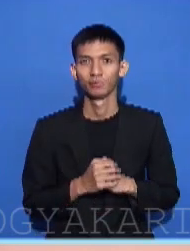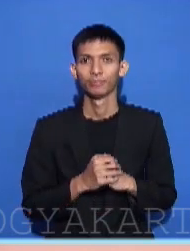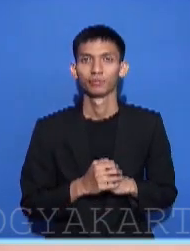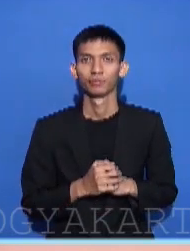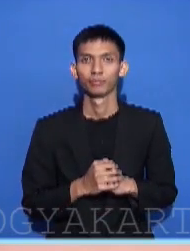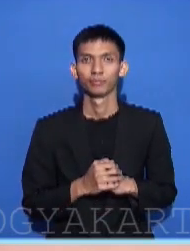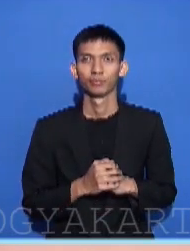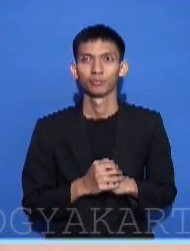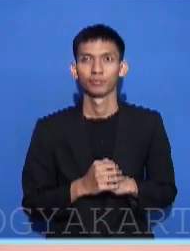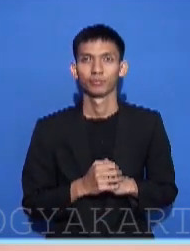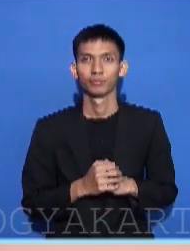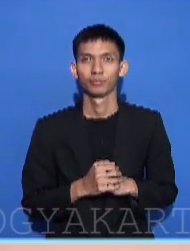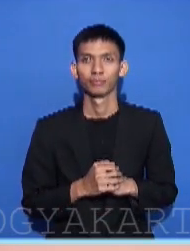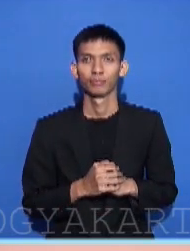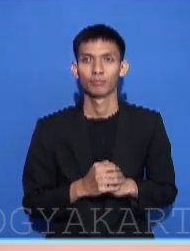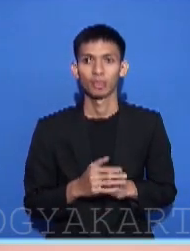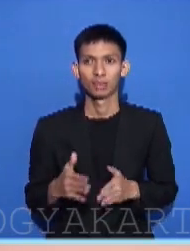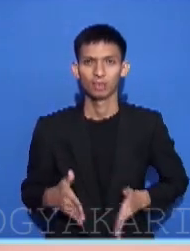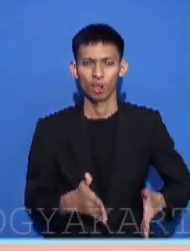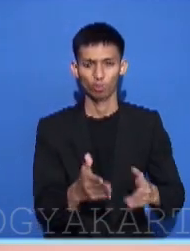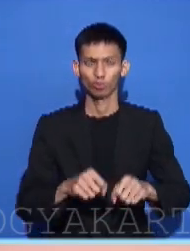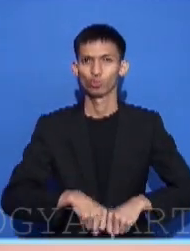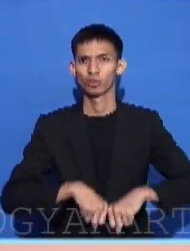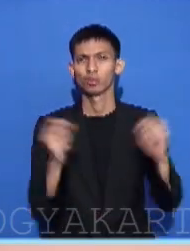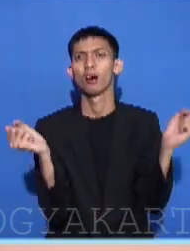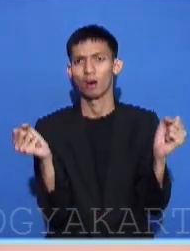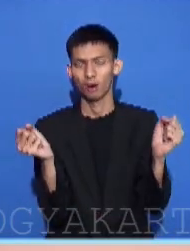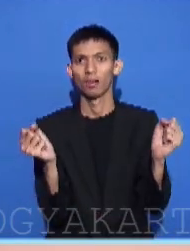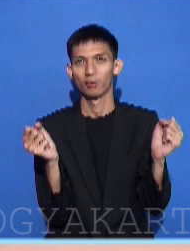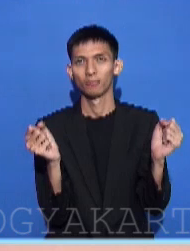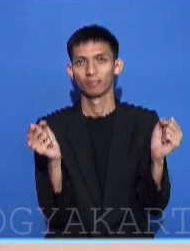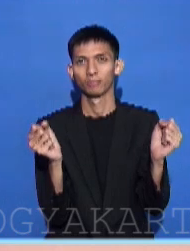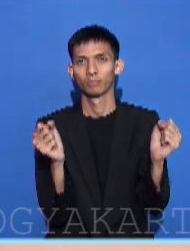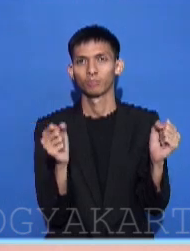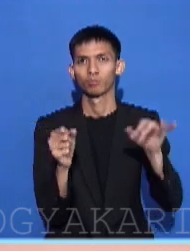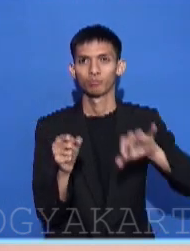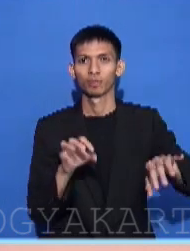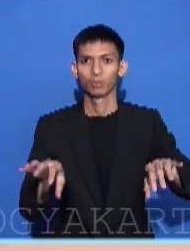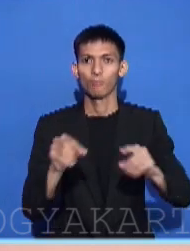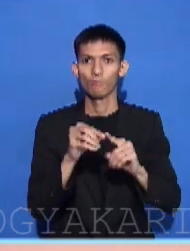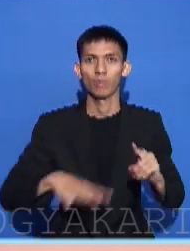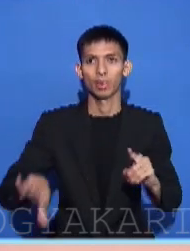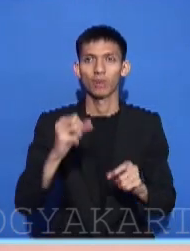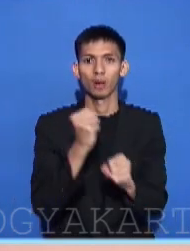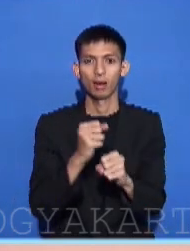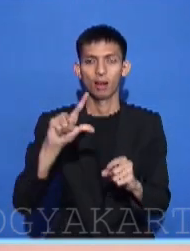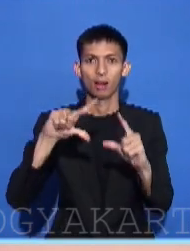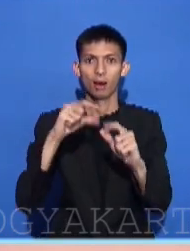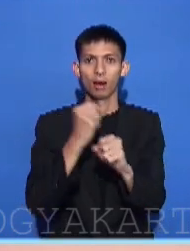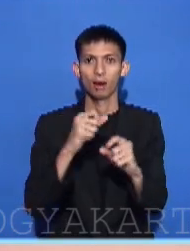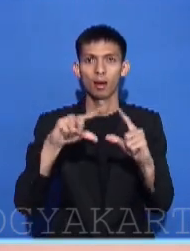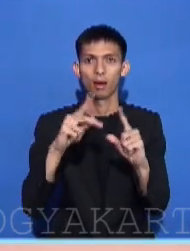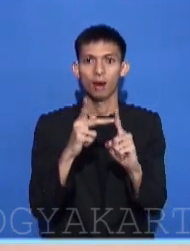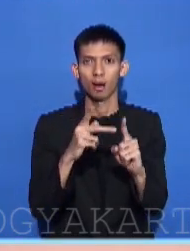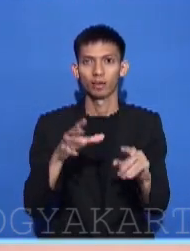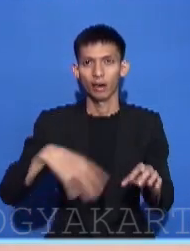setelah sebelumnya rusak parah jalur sepanjang 6 KM yang menghubungkan kawasan pantai Gelagah dan pantai congot